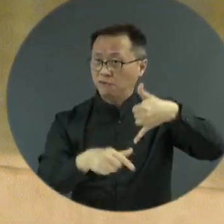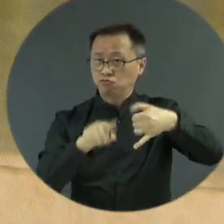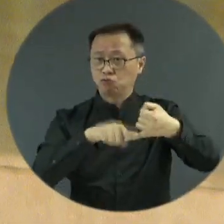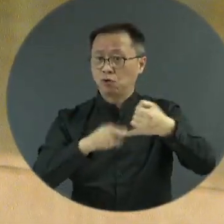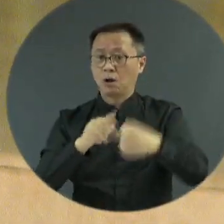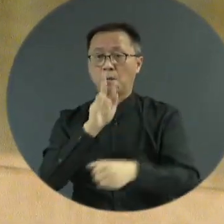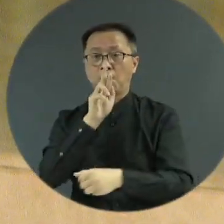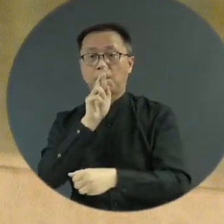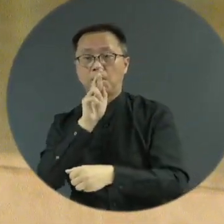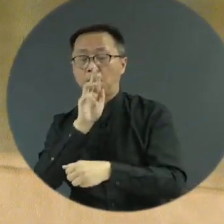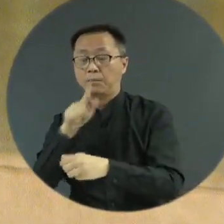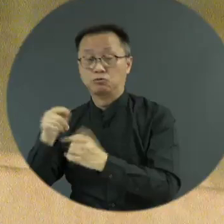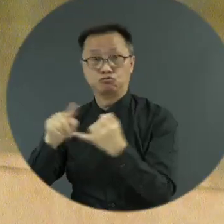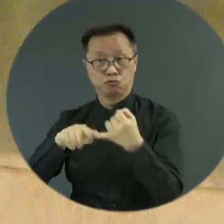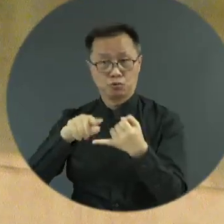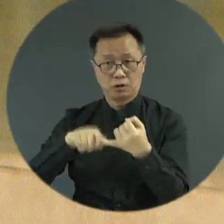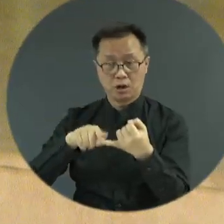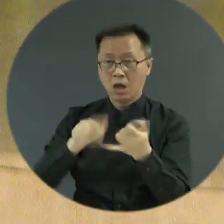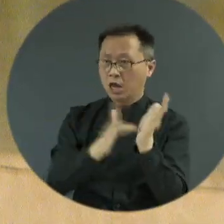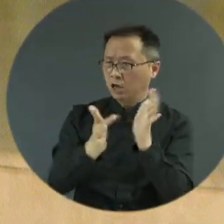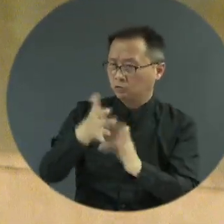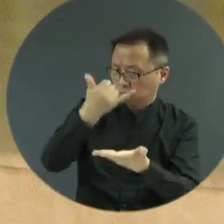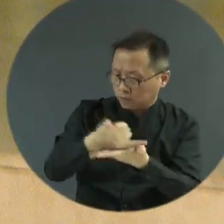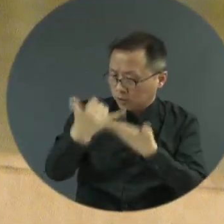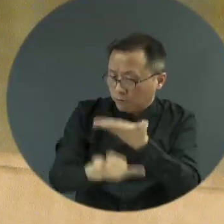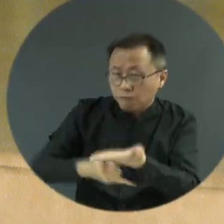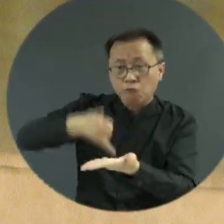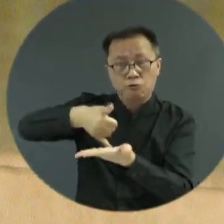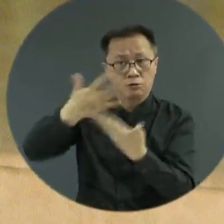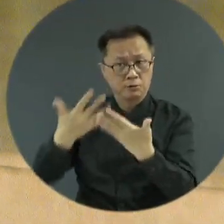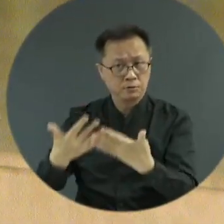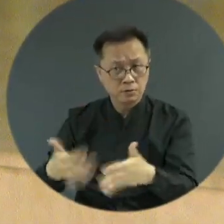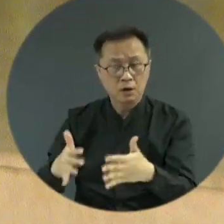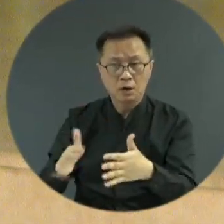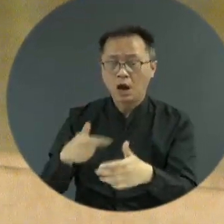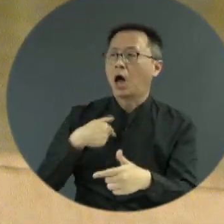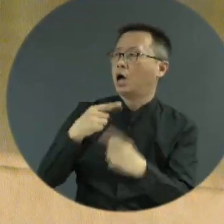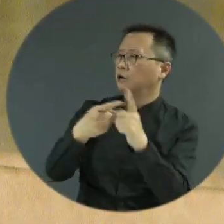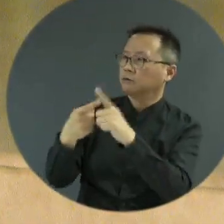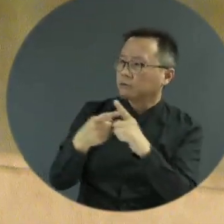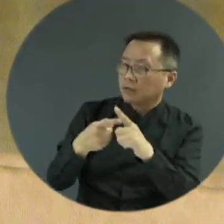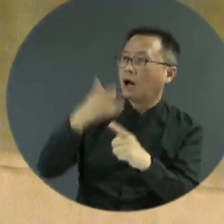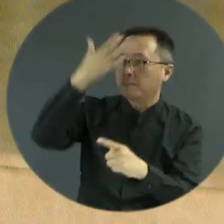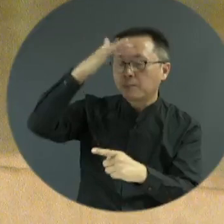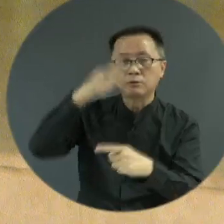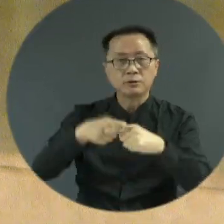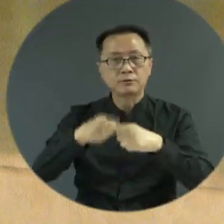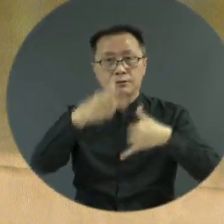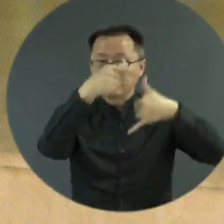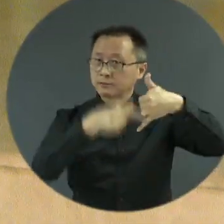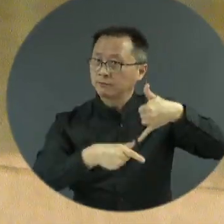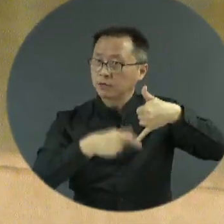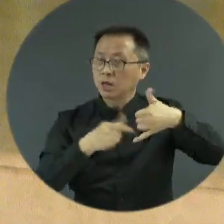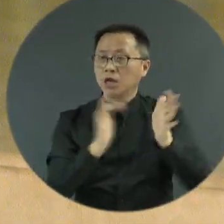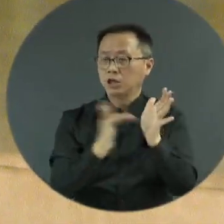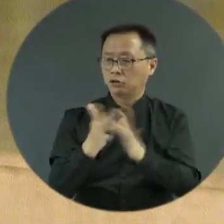因为只有当耶稣死而复活之后，人才可能理解他真正的身份，只有当耶稣